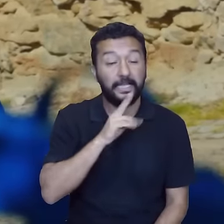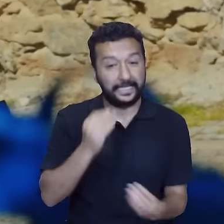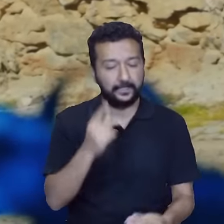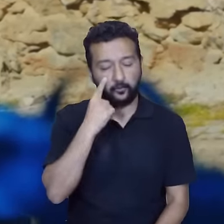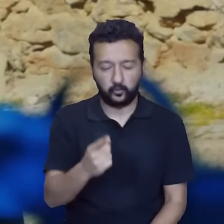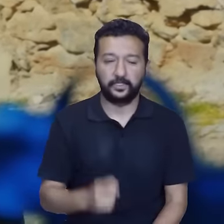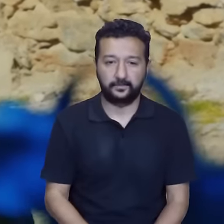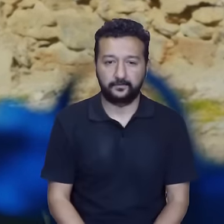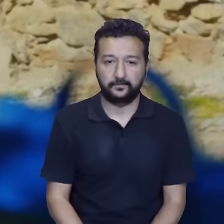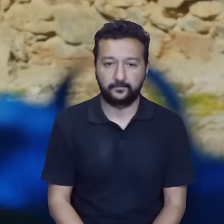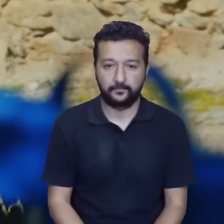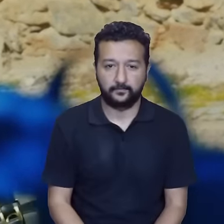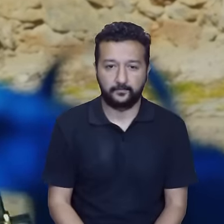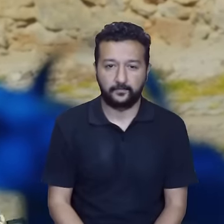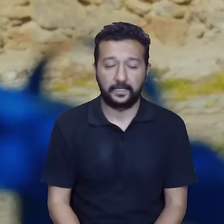gülecek.